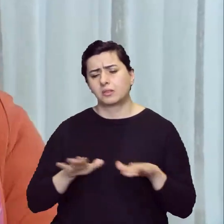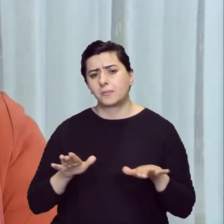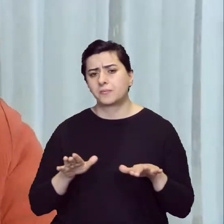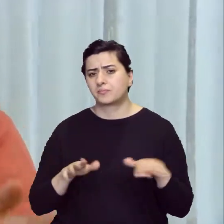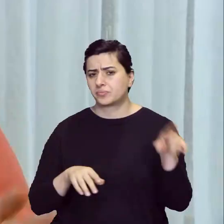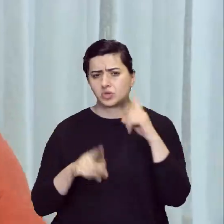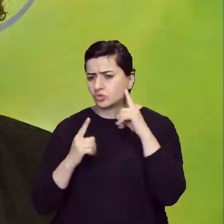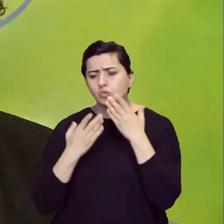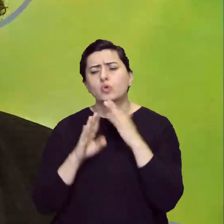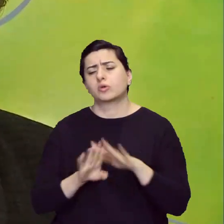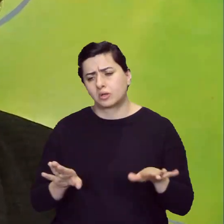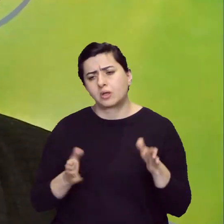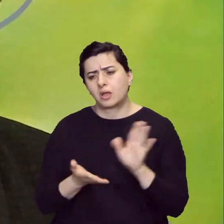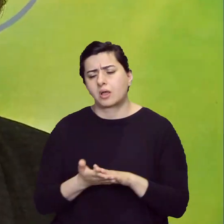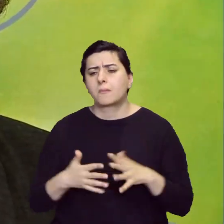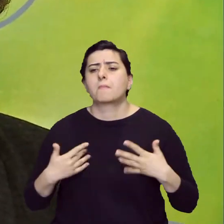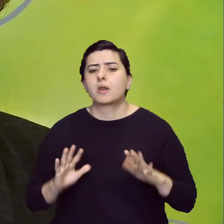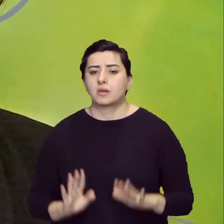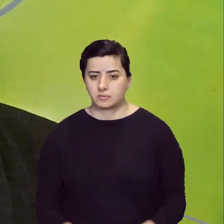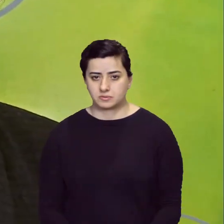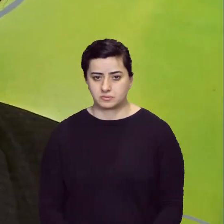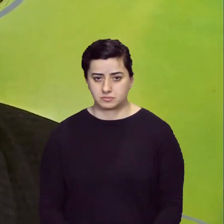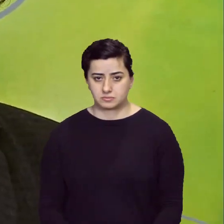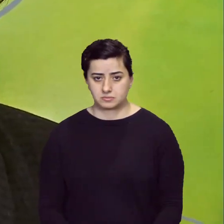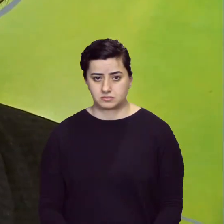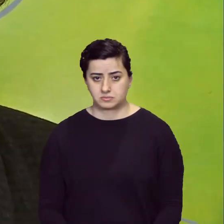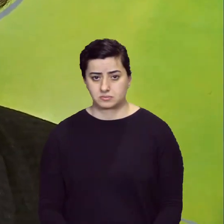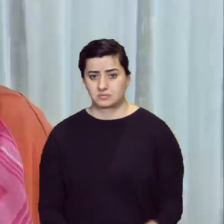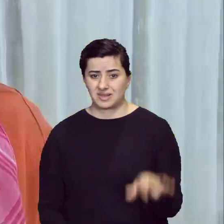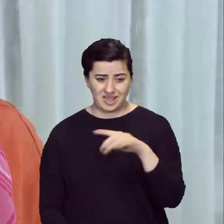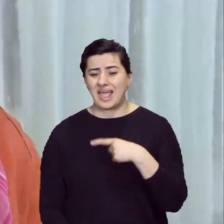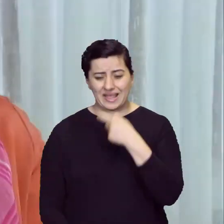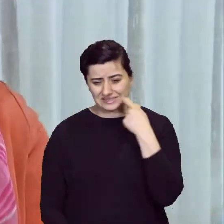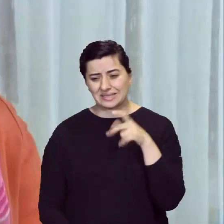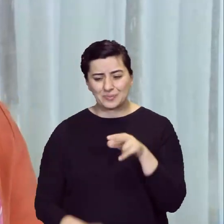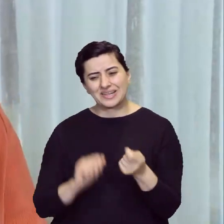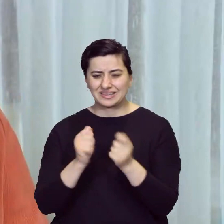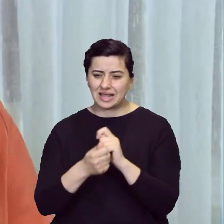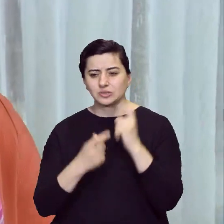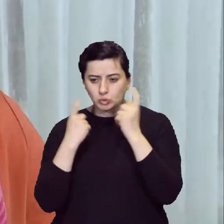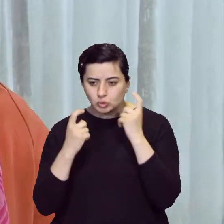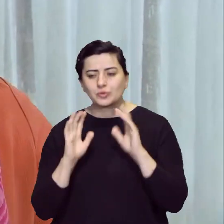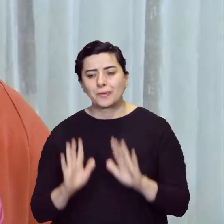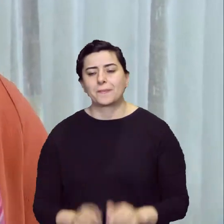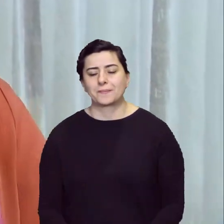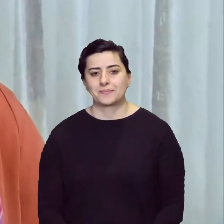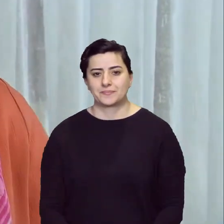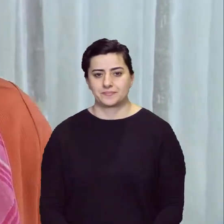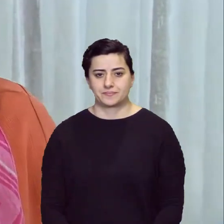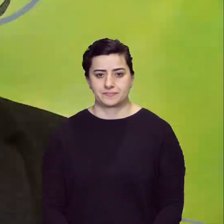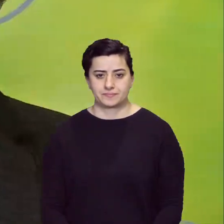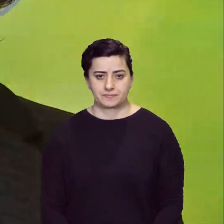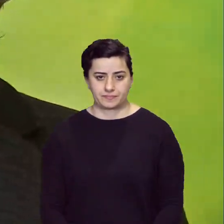Ay, kim duymuş, kim işitmiş? Merak etme sen. Hani eski değilse bu bahaneyle değiştirsinler diye dediydim ben